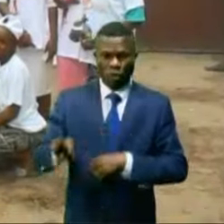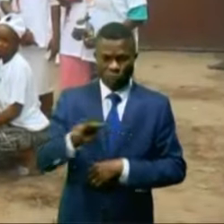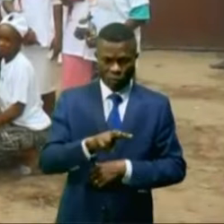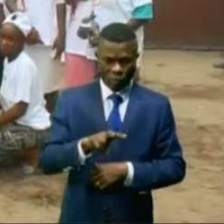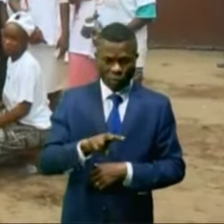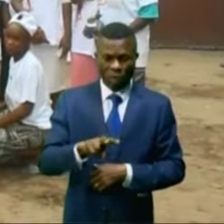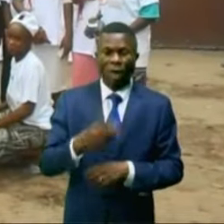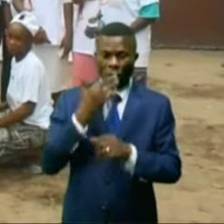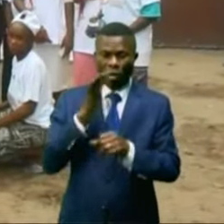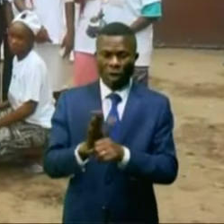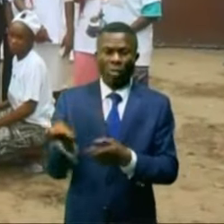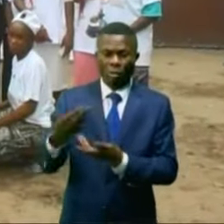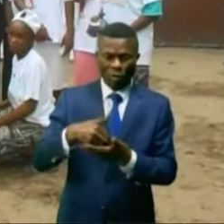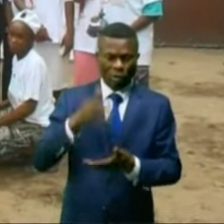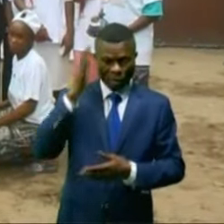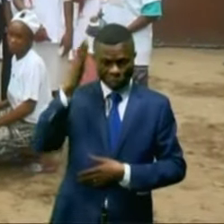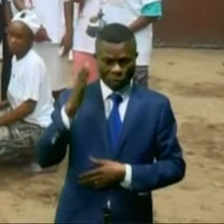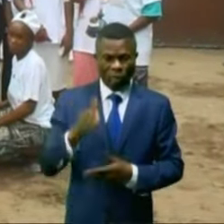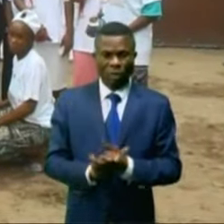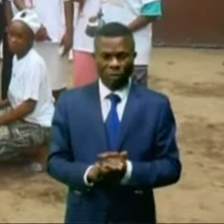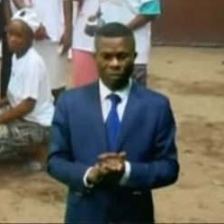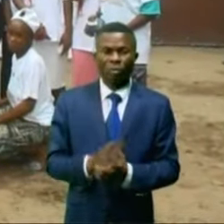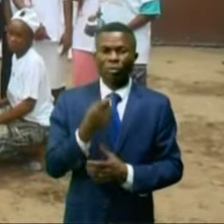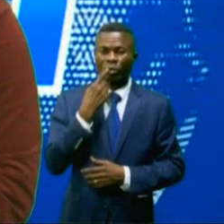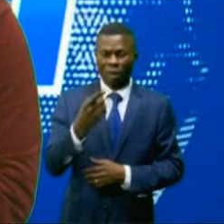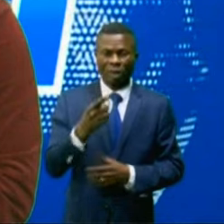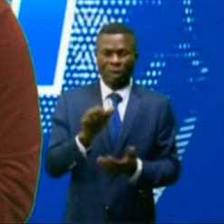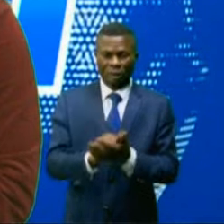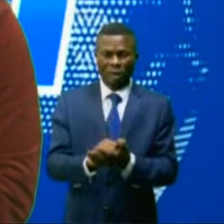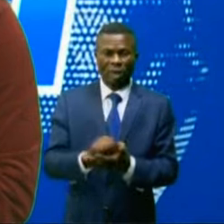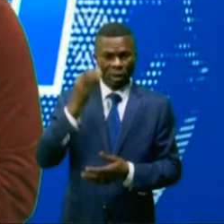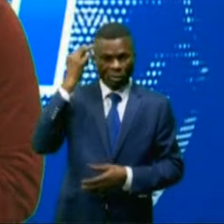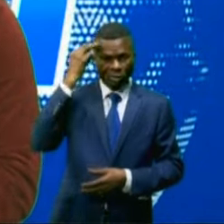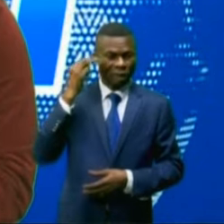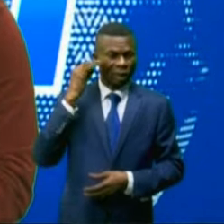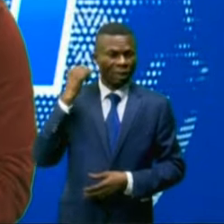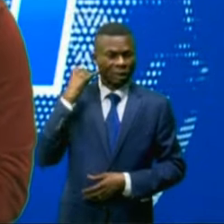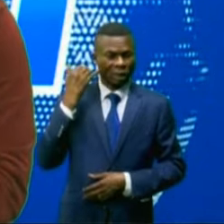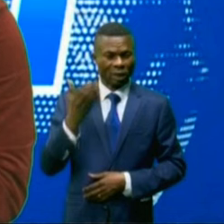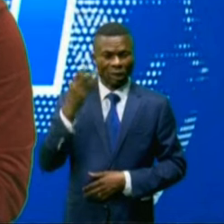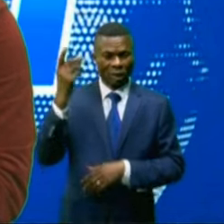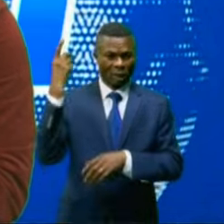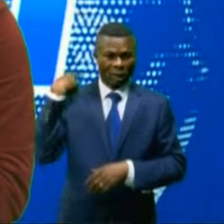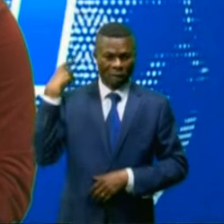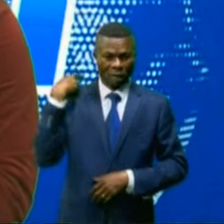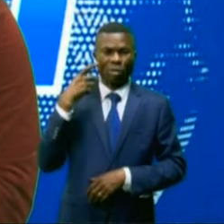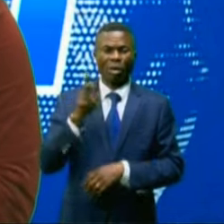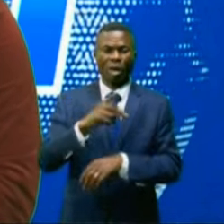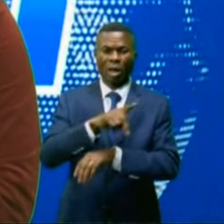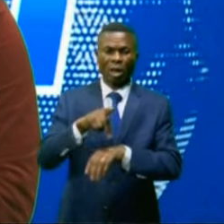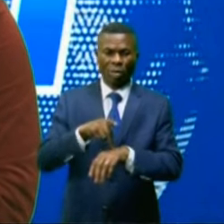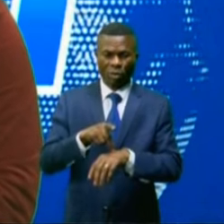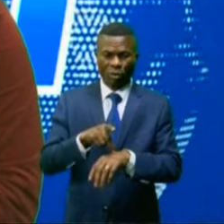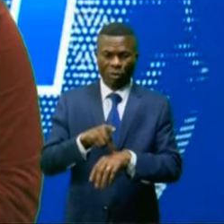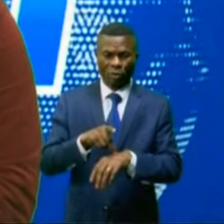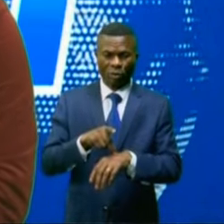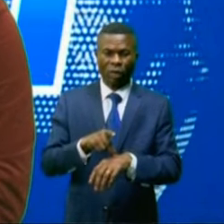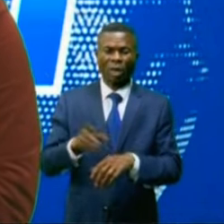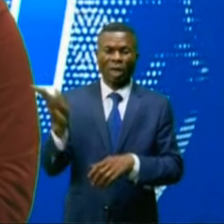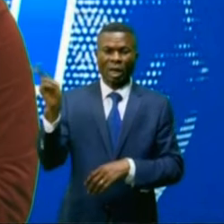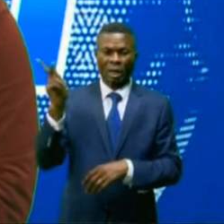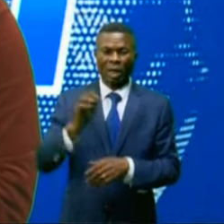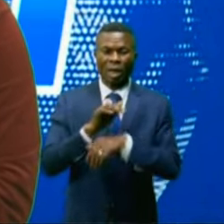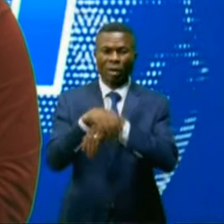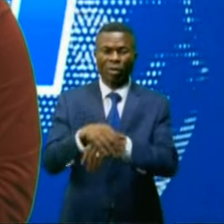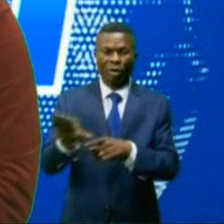vous promets de revenir, a-t-elle souligné. Les députés provinciaux du Kasaï prennent part à un